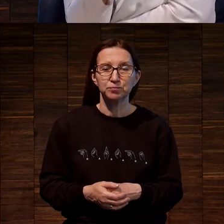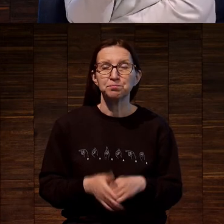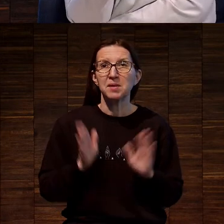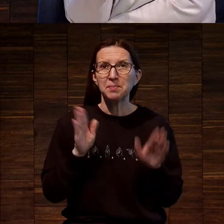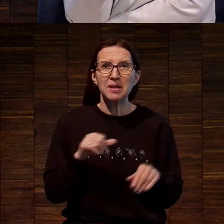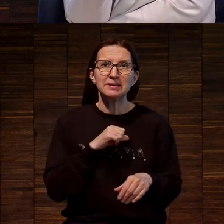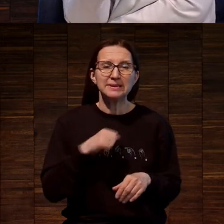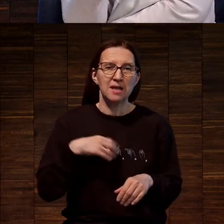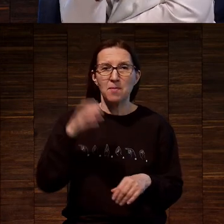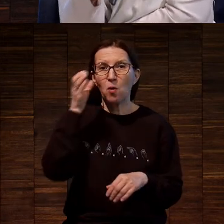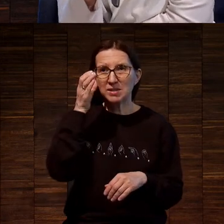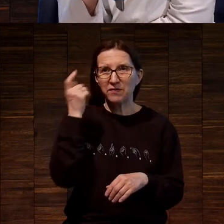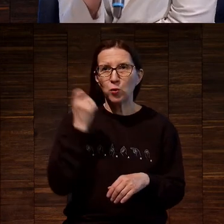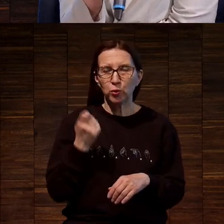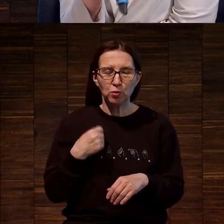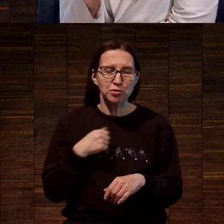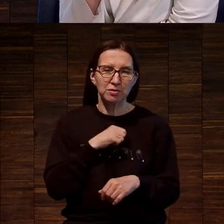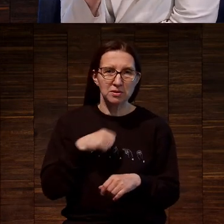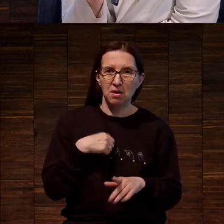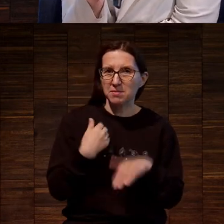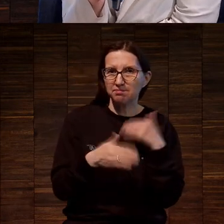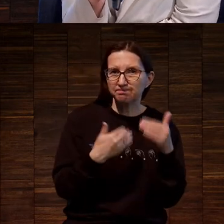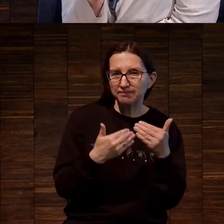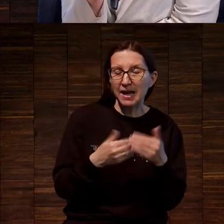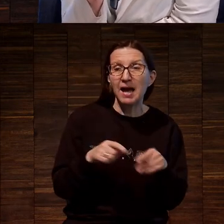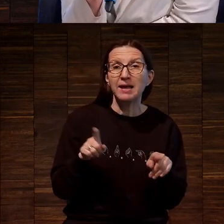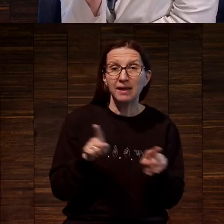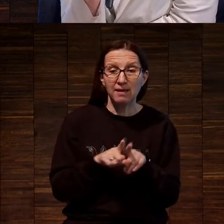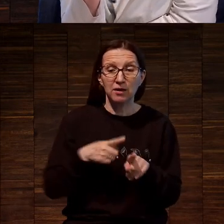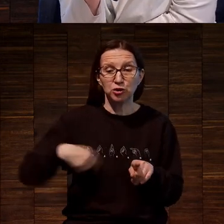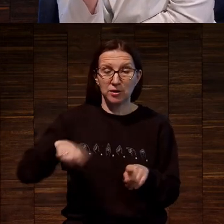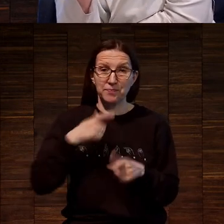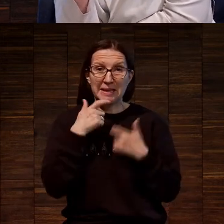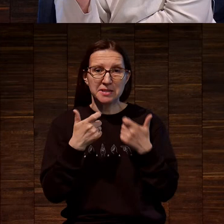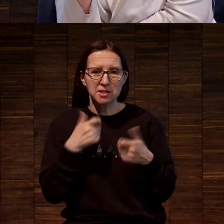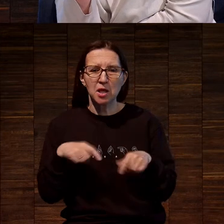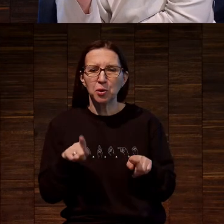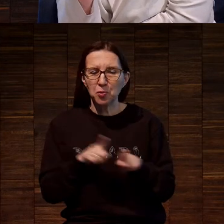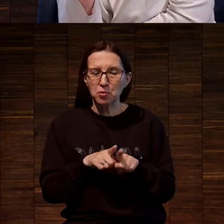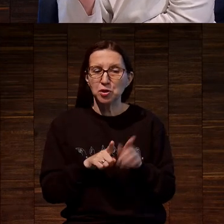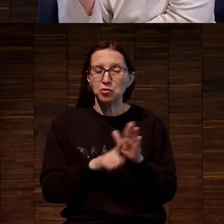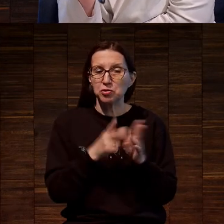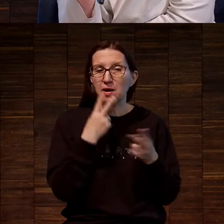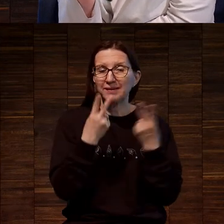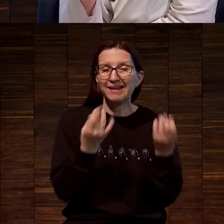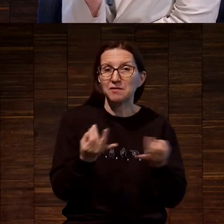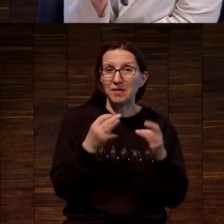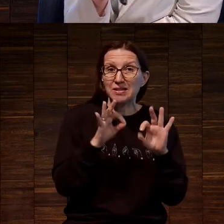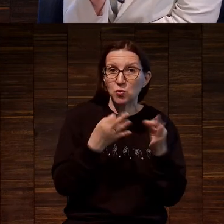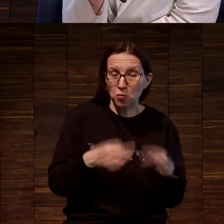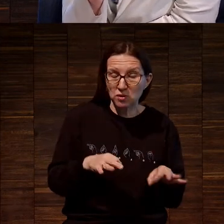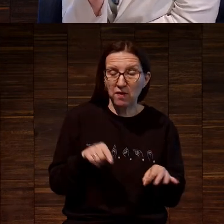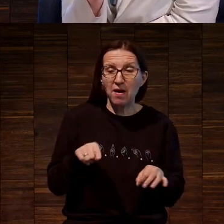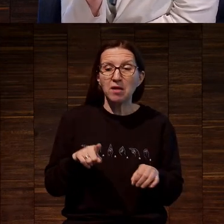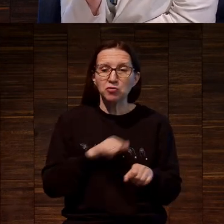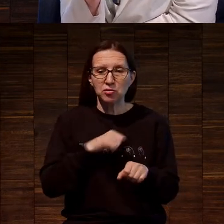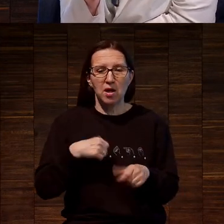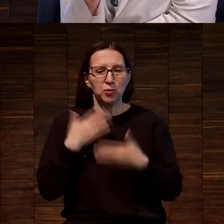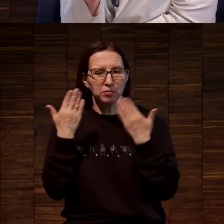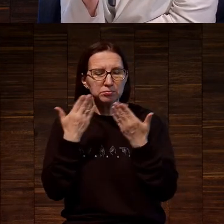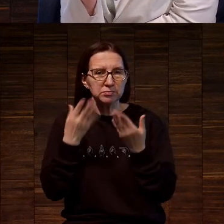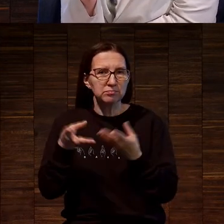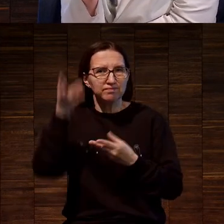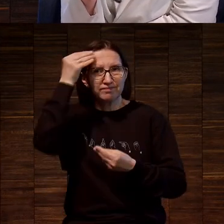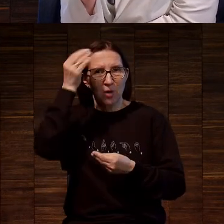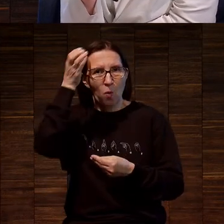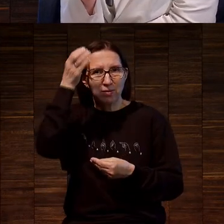Самообразование художника подстегивает также и самообразование зрителя. Довольно много текстов переведены на русский язык.